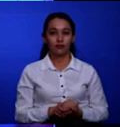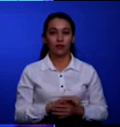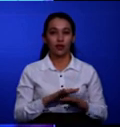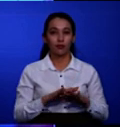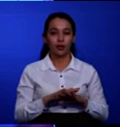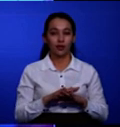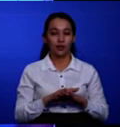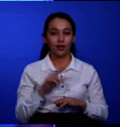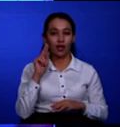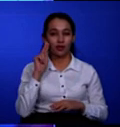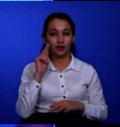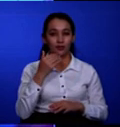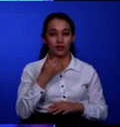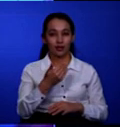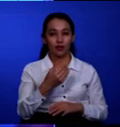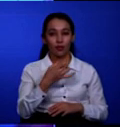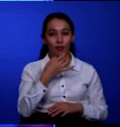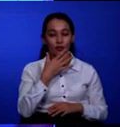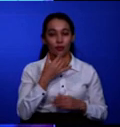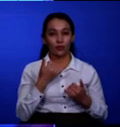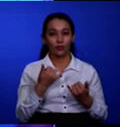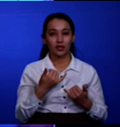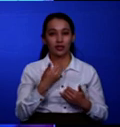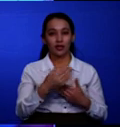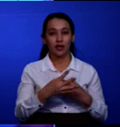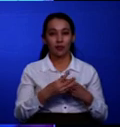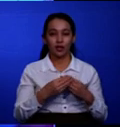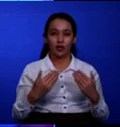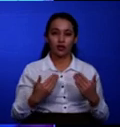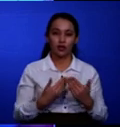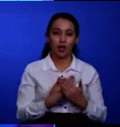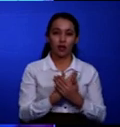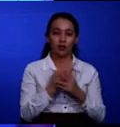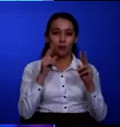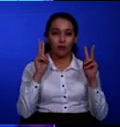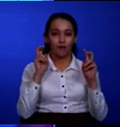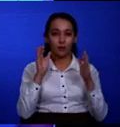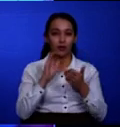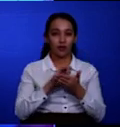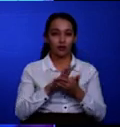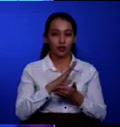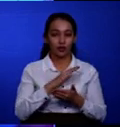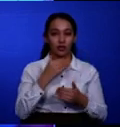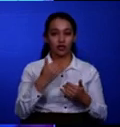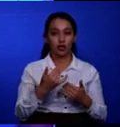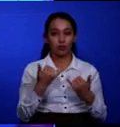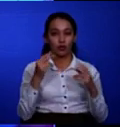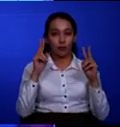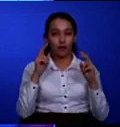Matematika darsimiz sizlarga yoqdimi? Bugun sizlar bilan mutlaq yangi mavzu o'rgandik. Siz mavzuga tushundingizmi